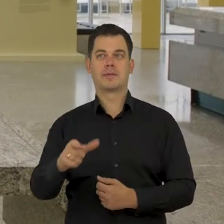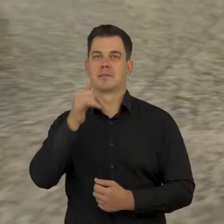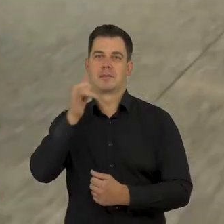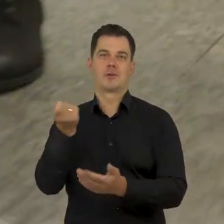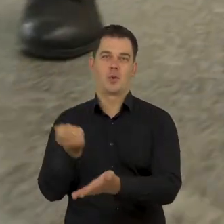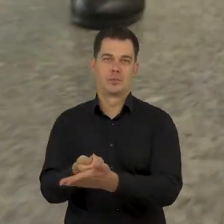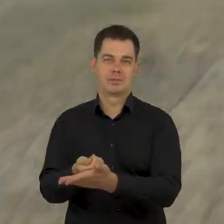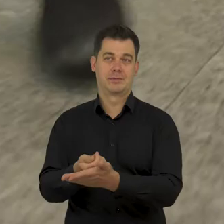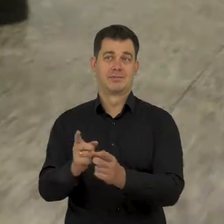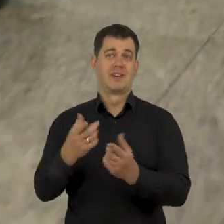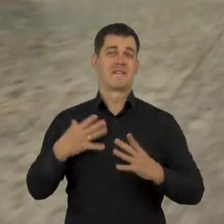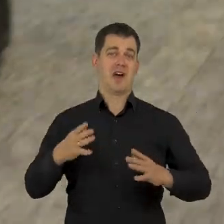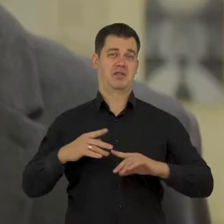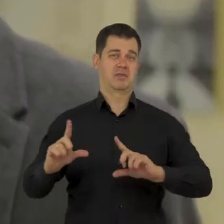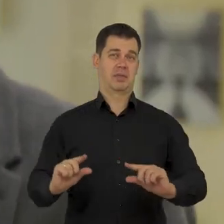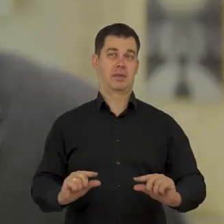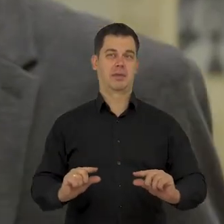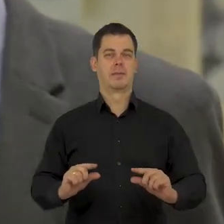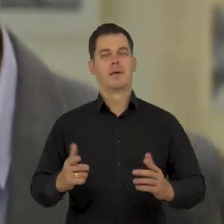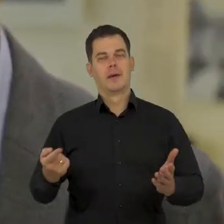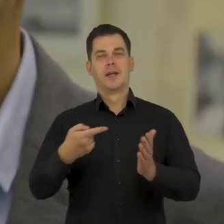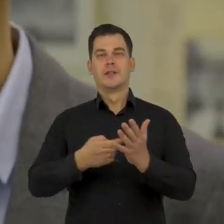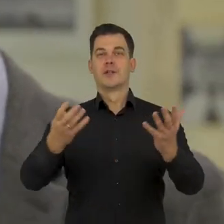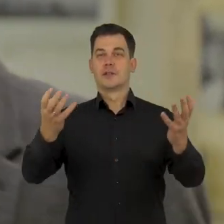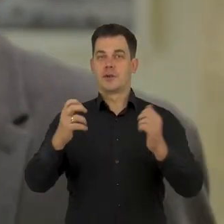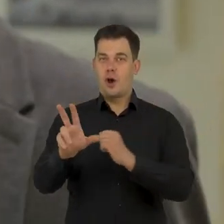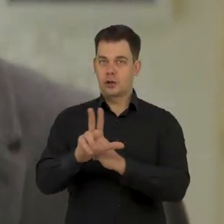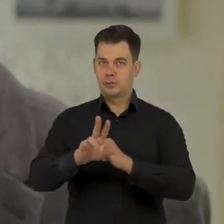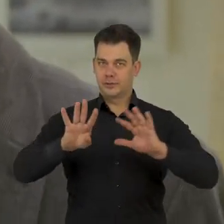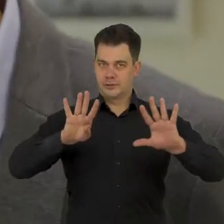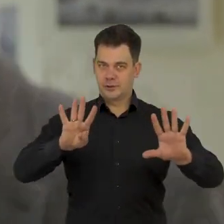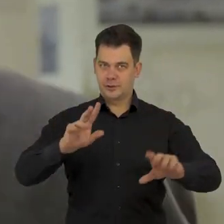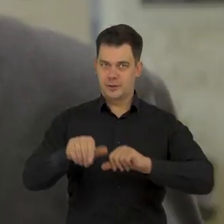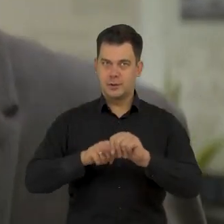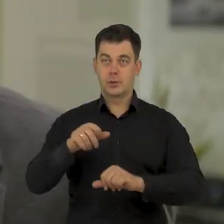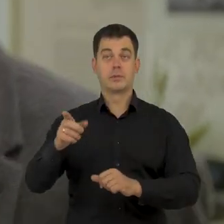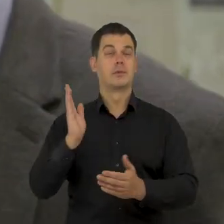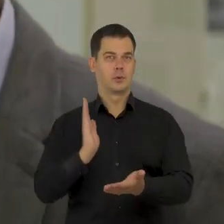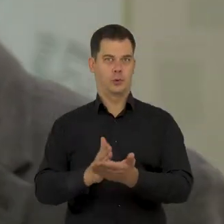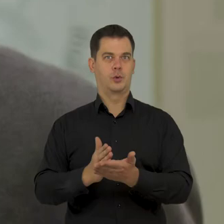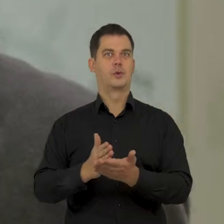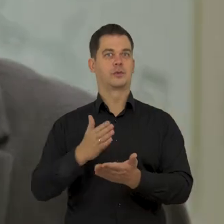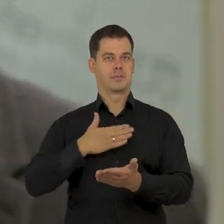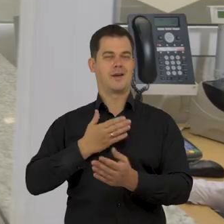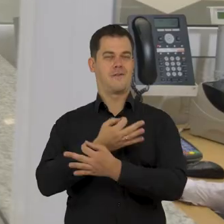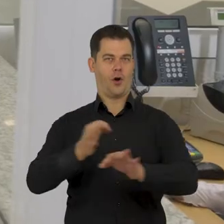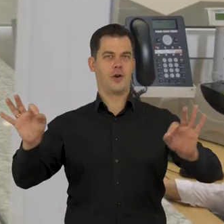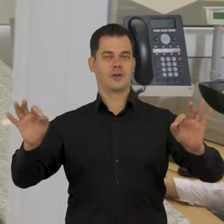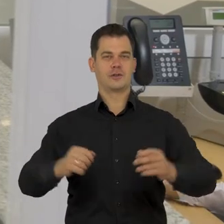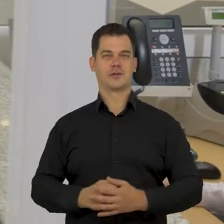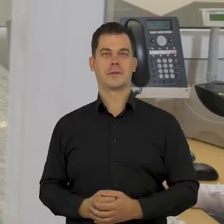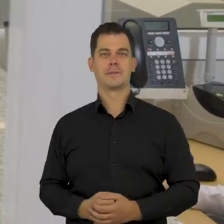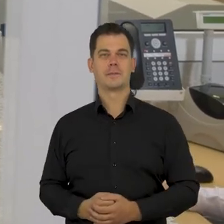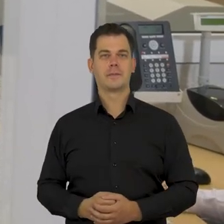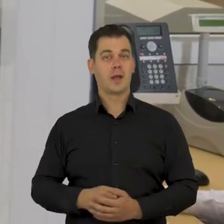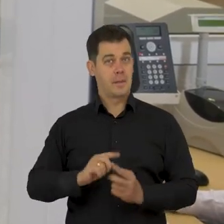co kupić i która była niewiele warta, dotarliśmy do 1989 roku, kiedy to znowu odzyskaliśmy wolność.